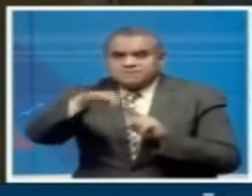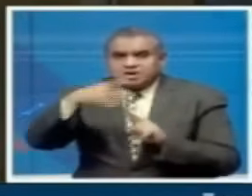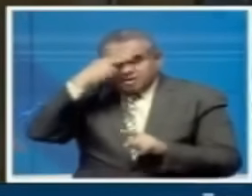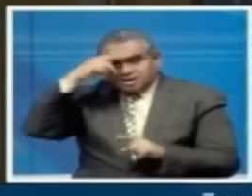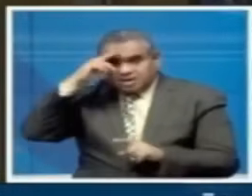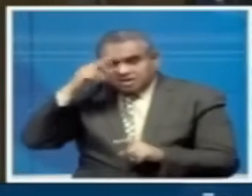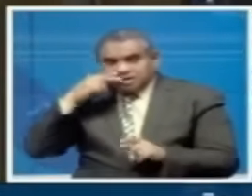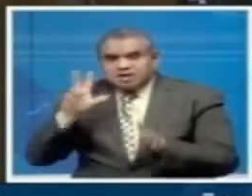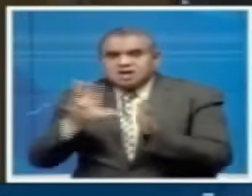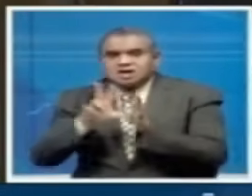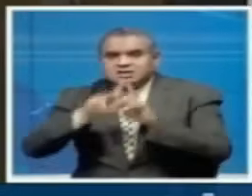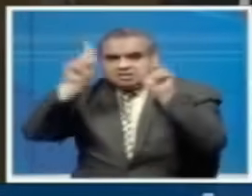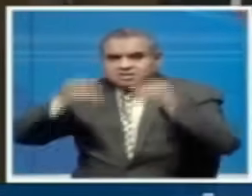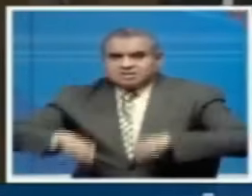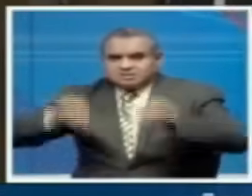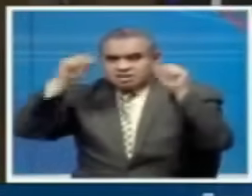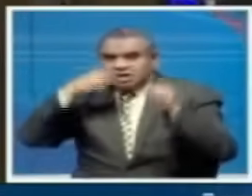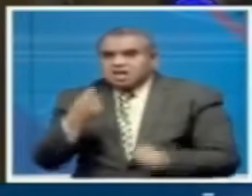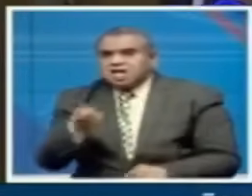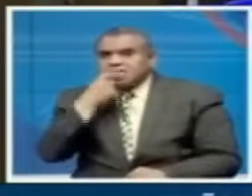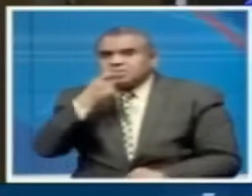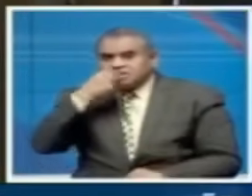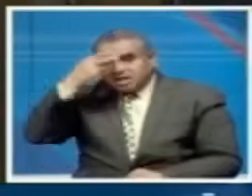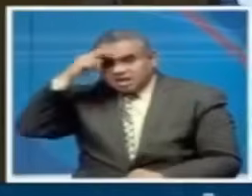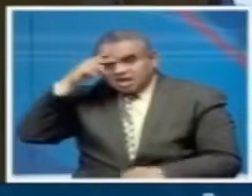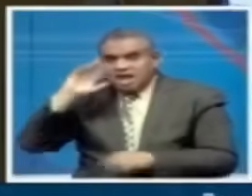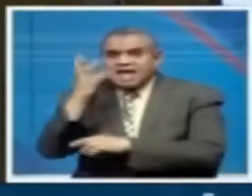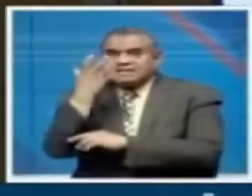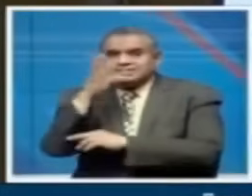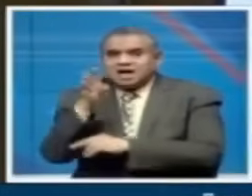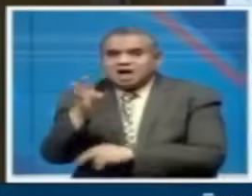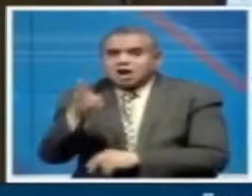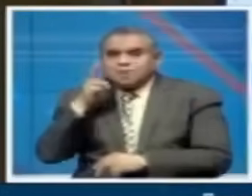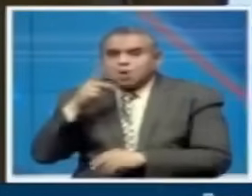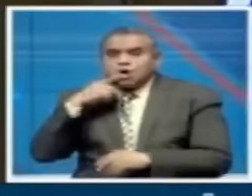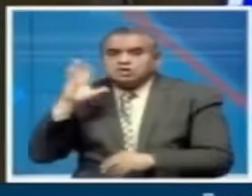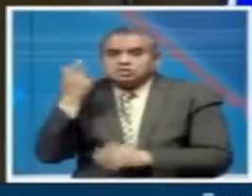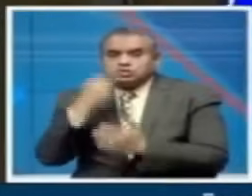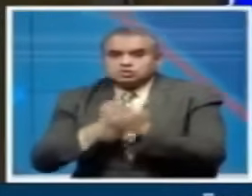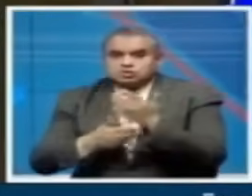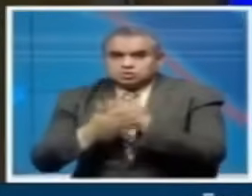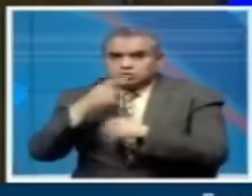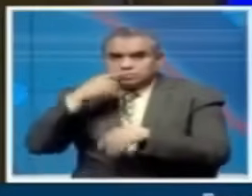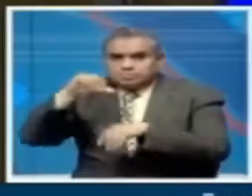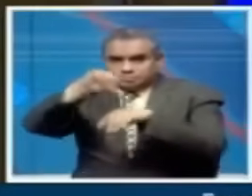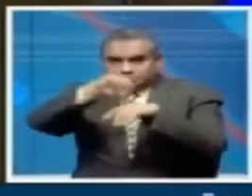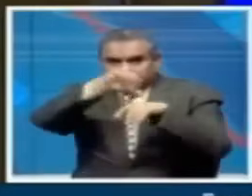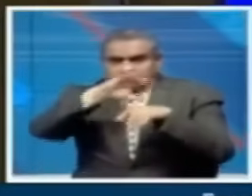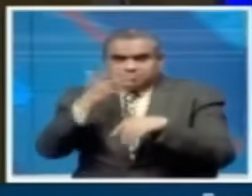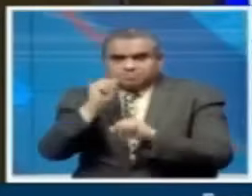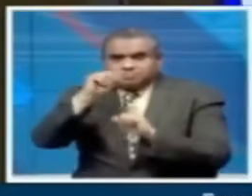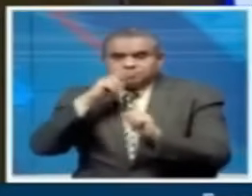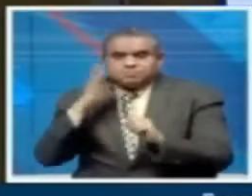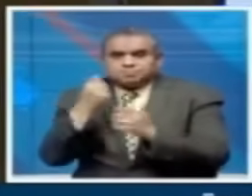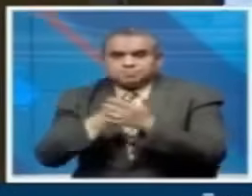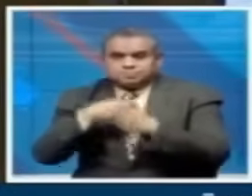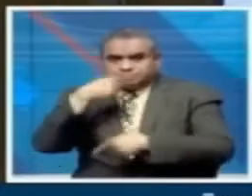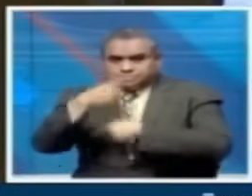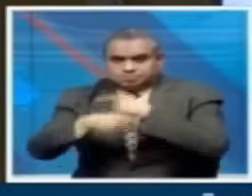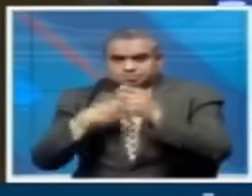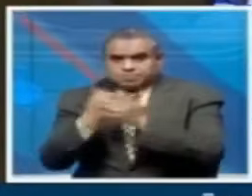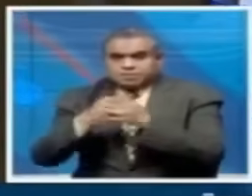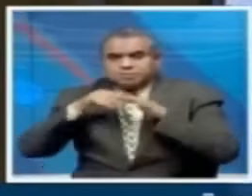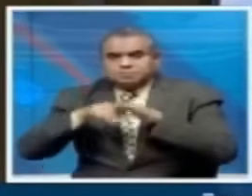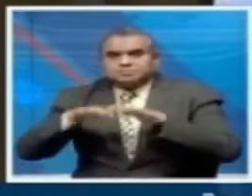لصيدليات إسعاف 24 بعد تطويرها، موجها بالإسراع في تحديد الأراضي والمواقع المناسبة لتعميم